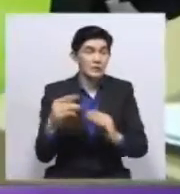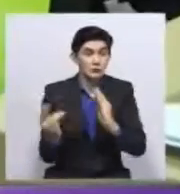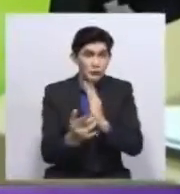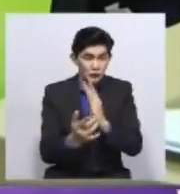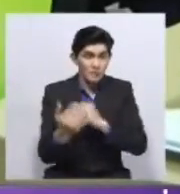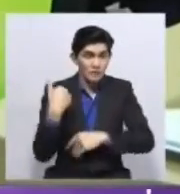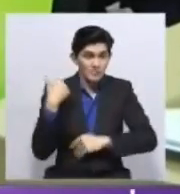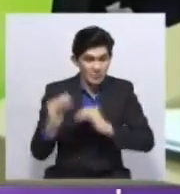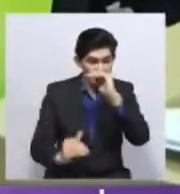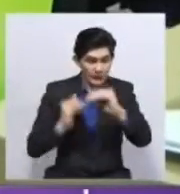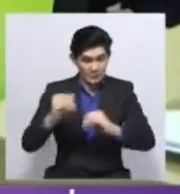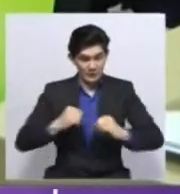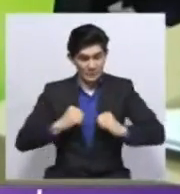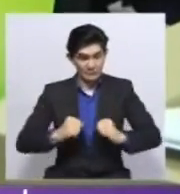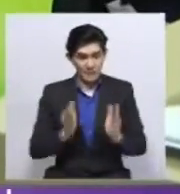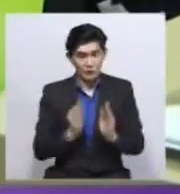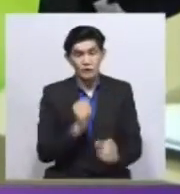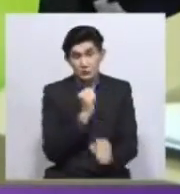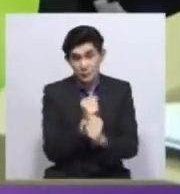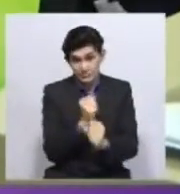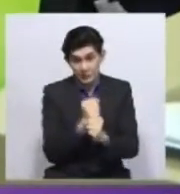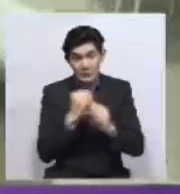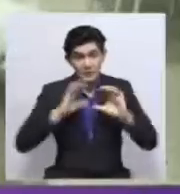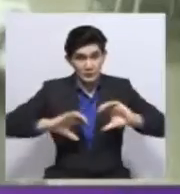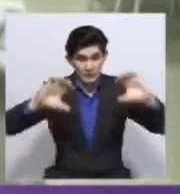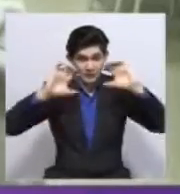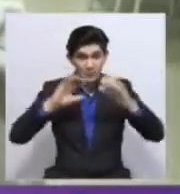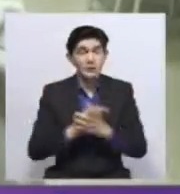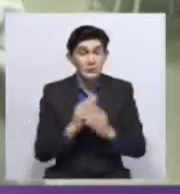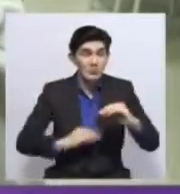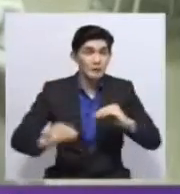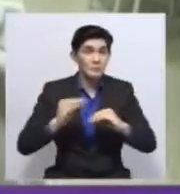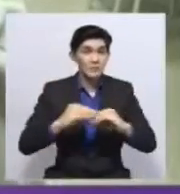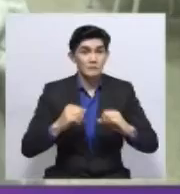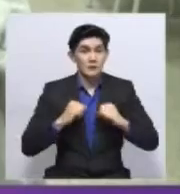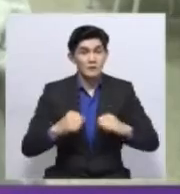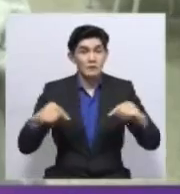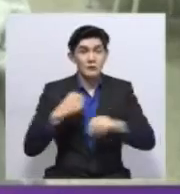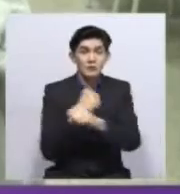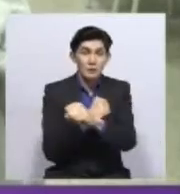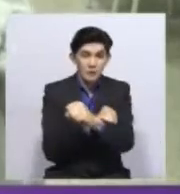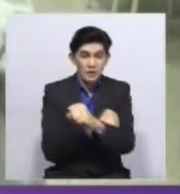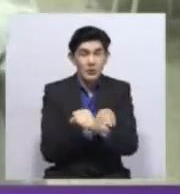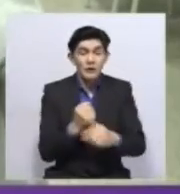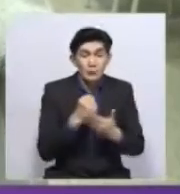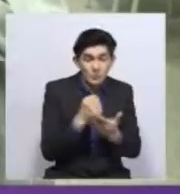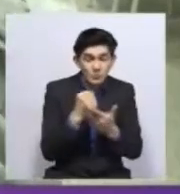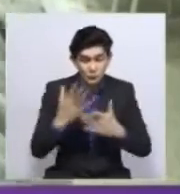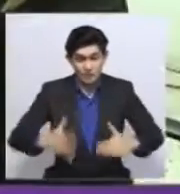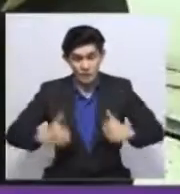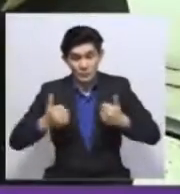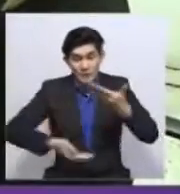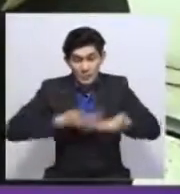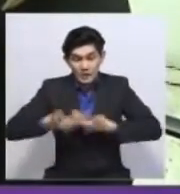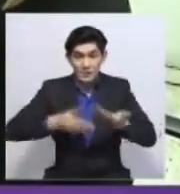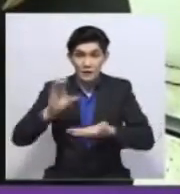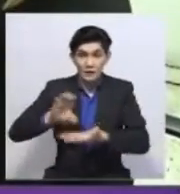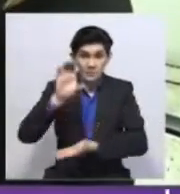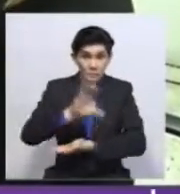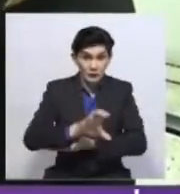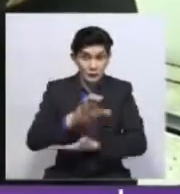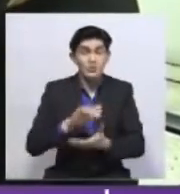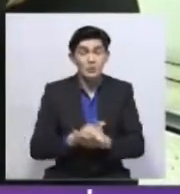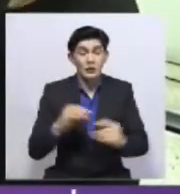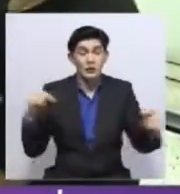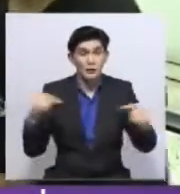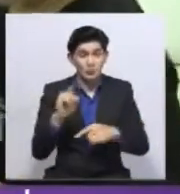กส์การพัฒนาศักยภาพบุคลากรภาครัฐเพิ่มประสิทธิภาพแรงงานอำนวยความสะดวกการค้าการลงทุน